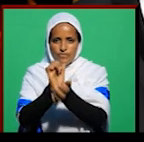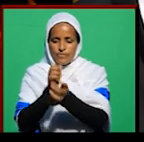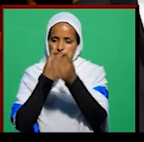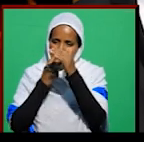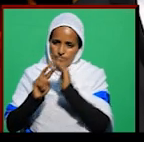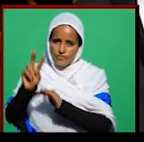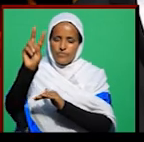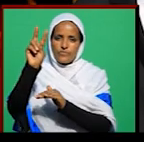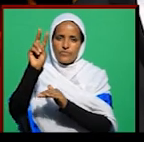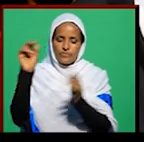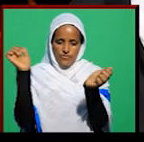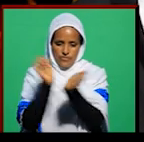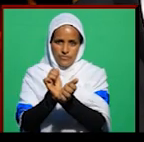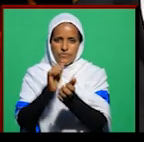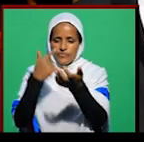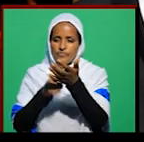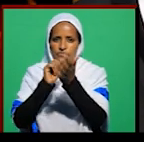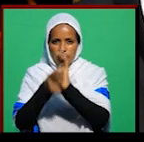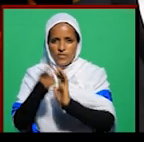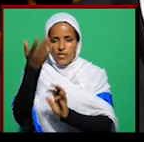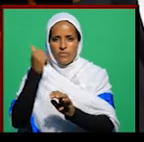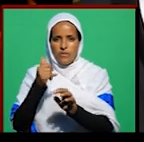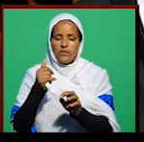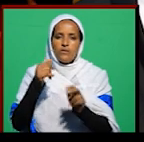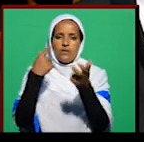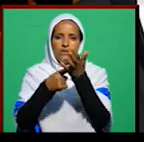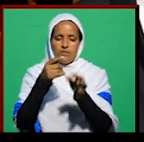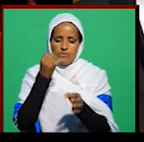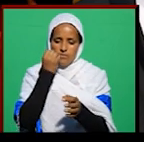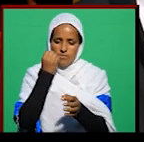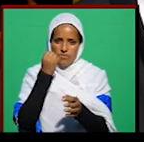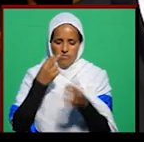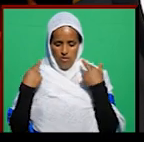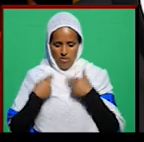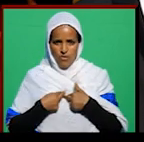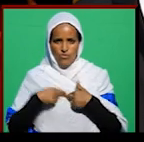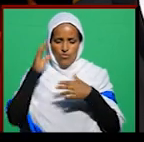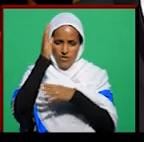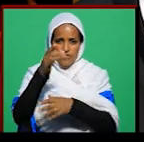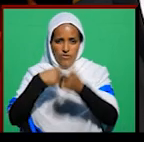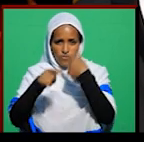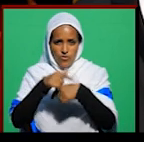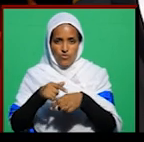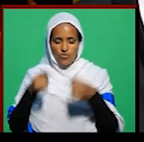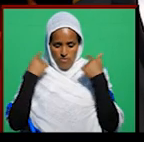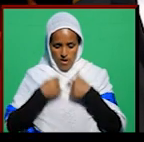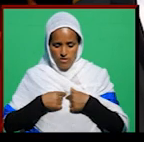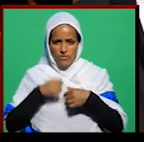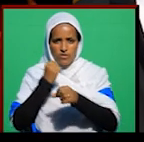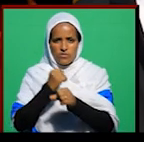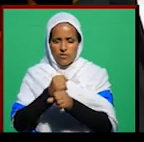ያ የታሰሩበት የነቢያት እስራት ያ ምሳሌያችን ነበር ለማተቡ ማለት ነው። እንደዚህ ወደፊት የሚመጡ ምእመናን